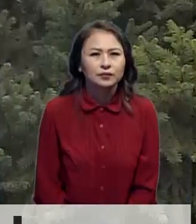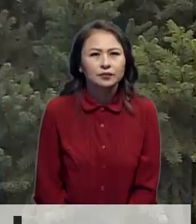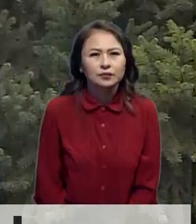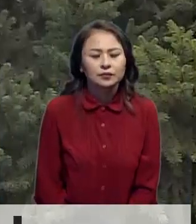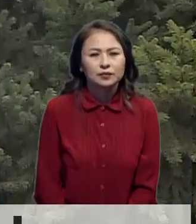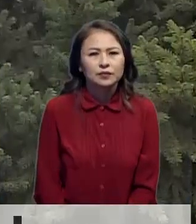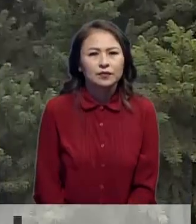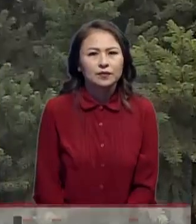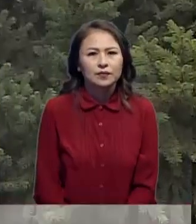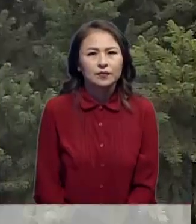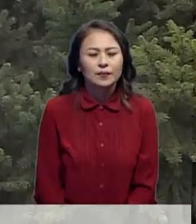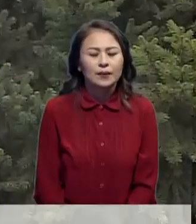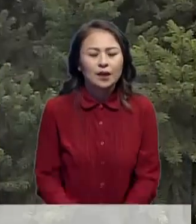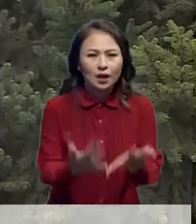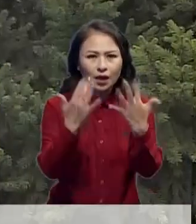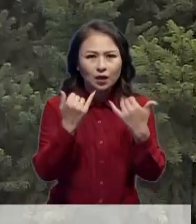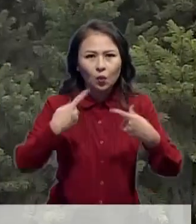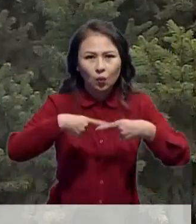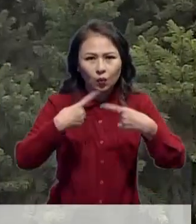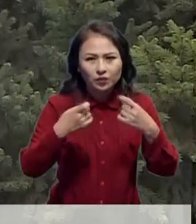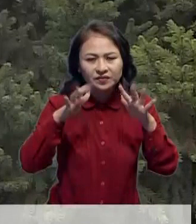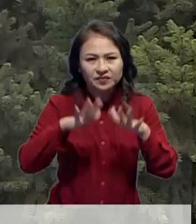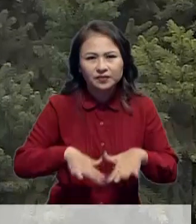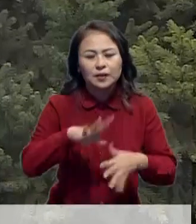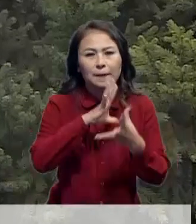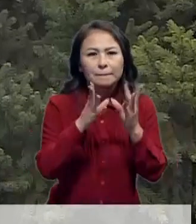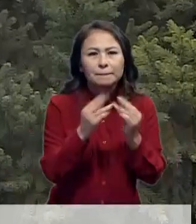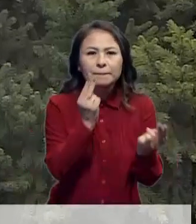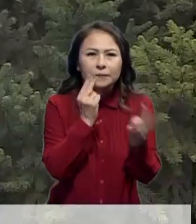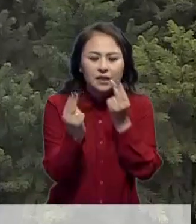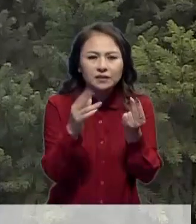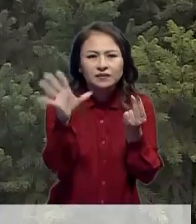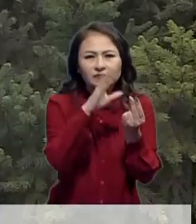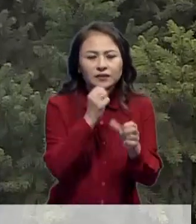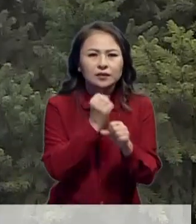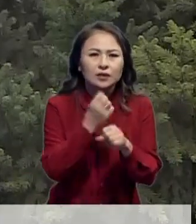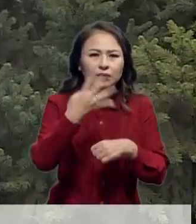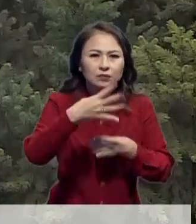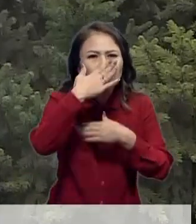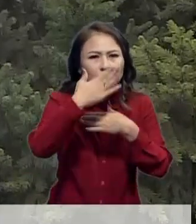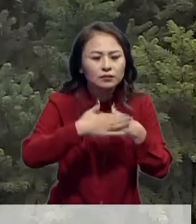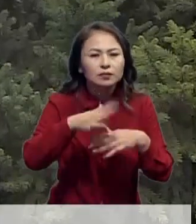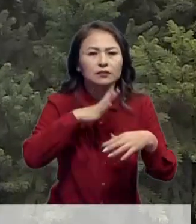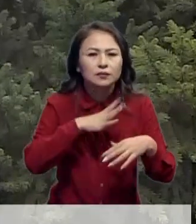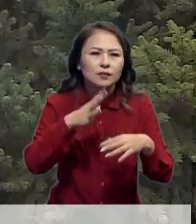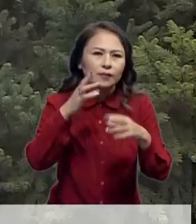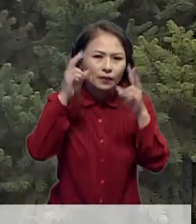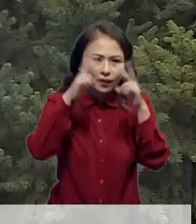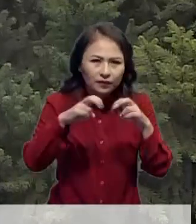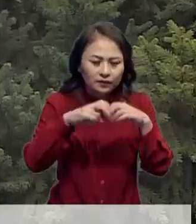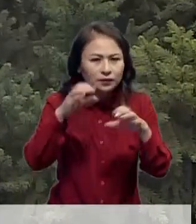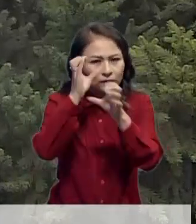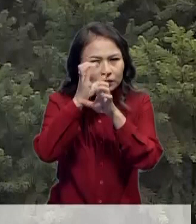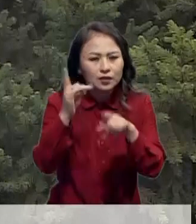Из пищеблока. Қазір қонақ үйдің мейрамханасынан су, тамақ өнімдерімен шайындылардан 40-қа жуық сынама алынып зертханаға жіберілді.